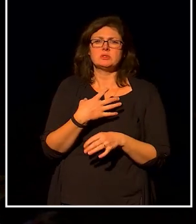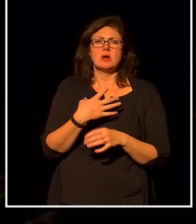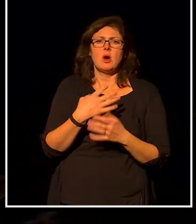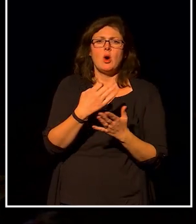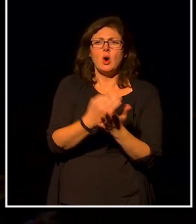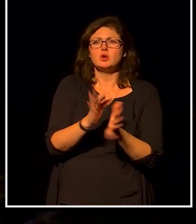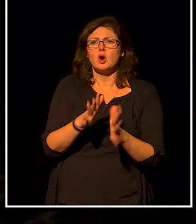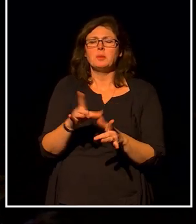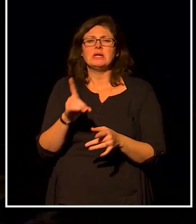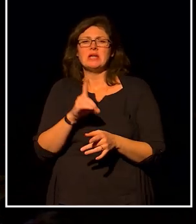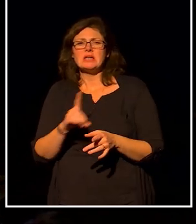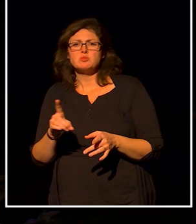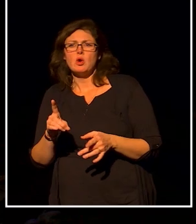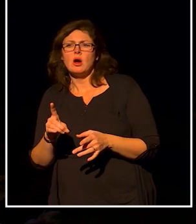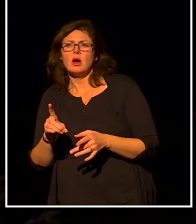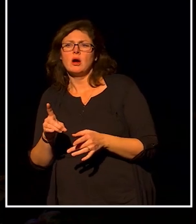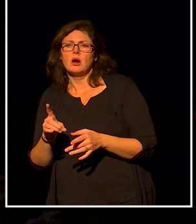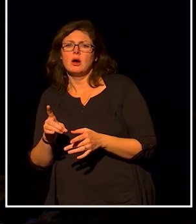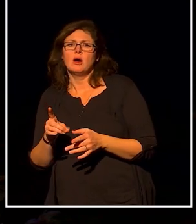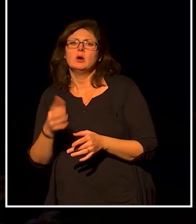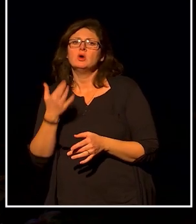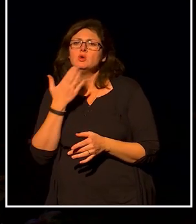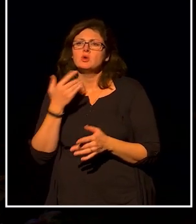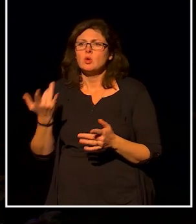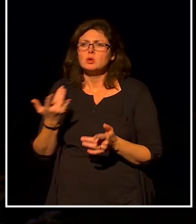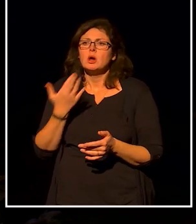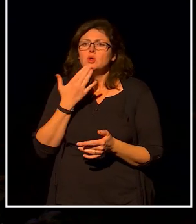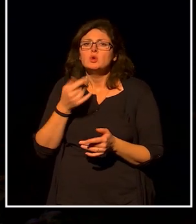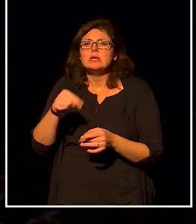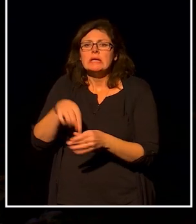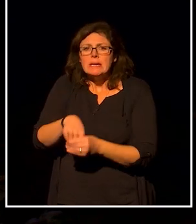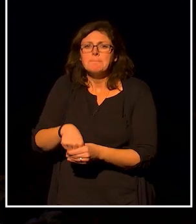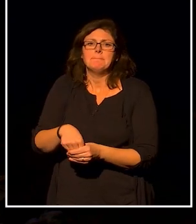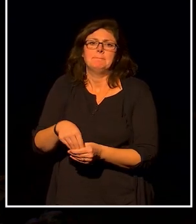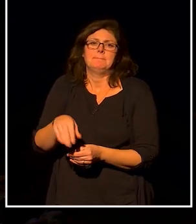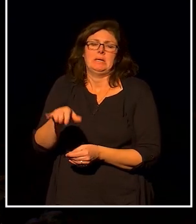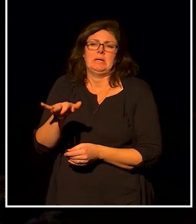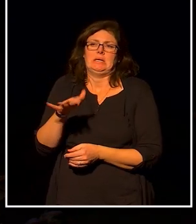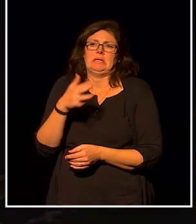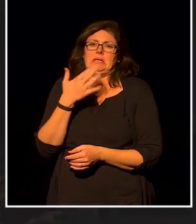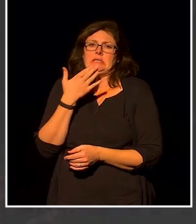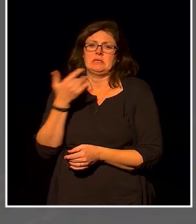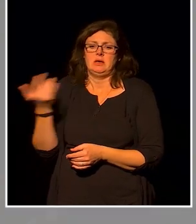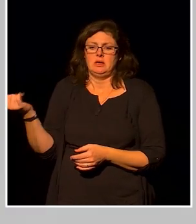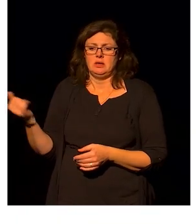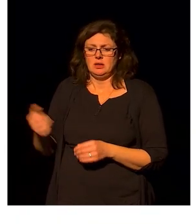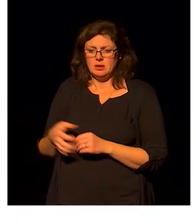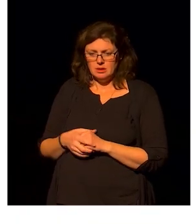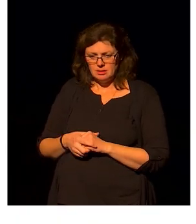oder jemand ein Jude in Israel? Gibt es da einen Unterschied? Gibt es einen Unterschied?